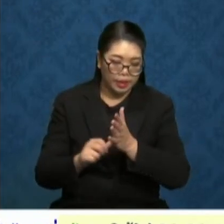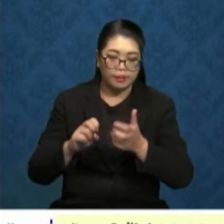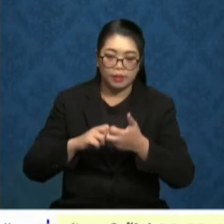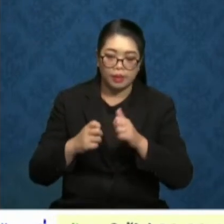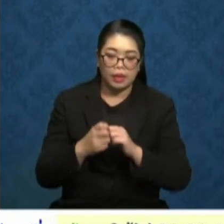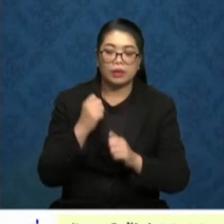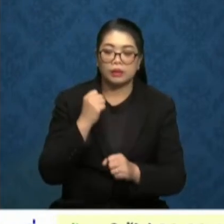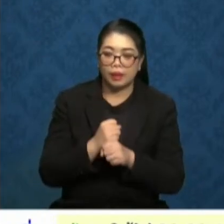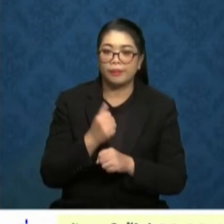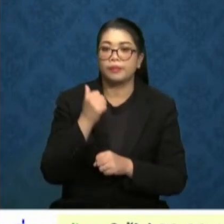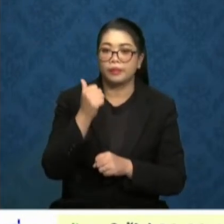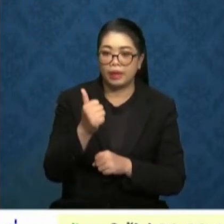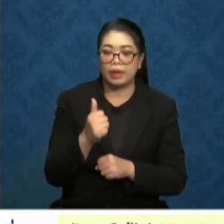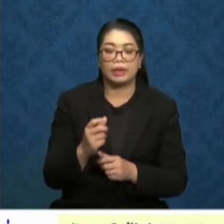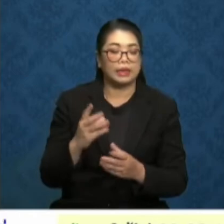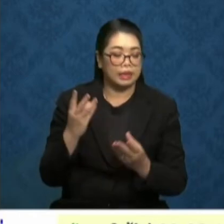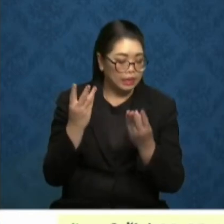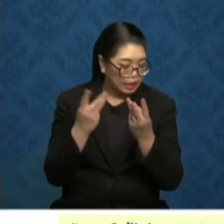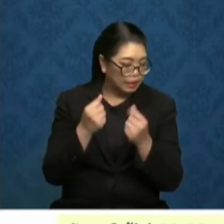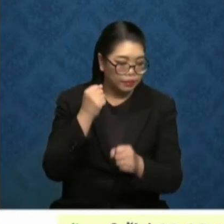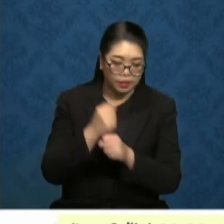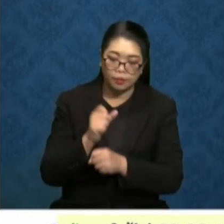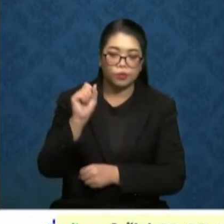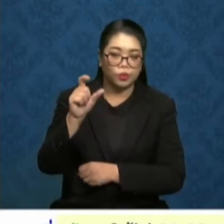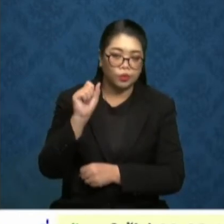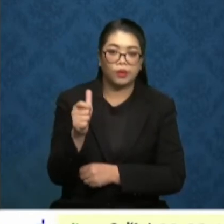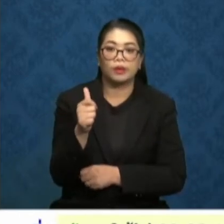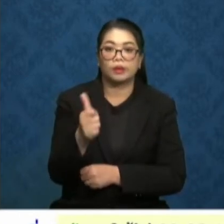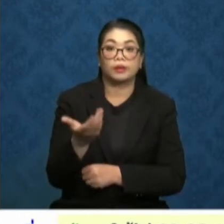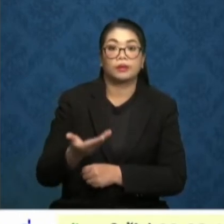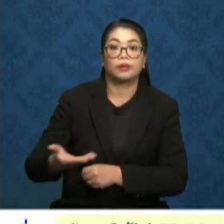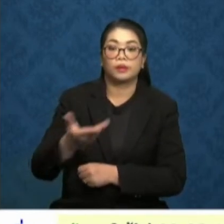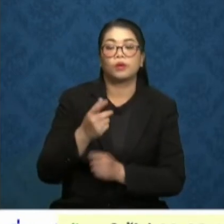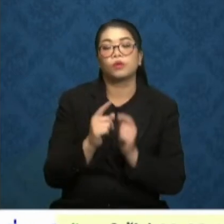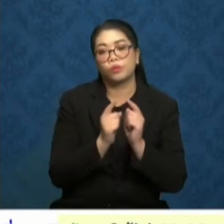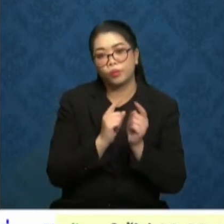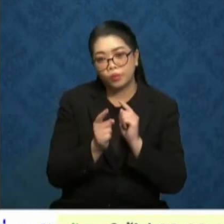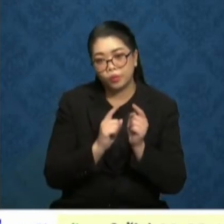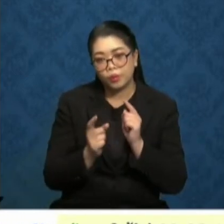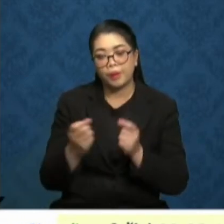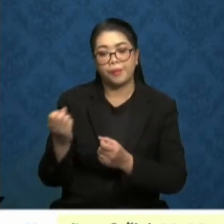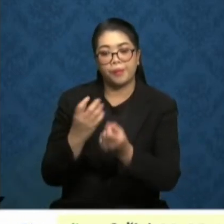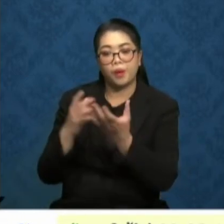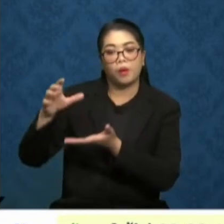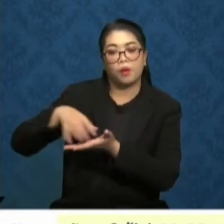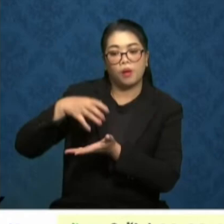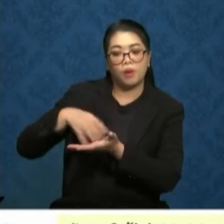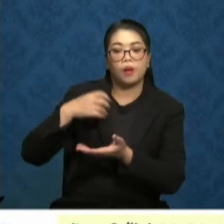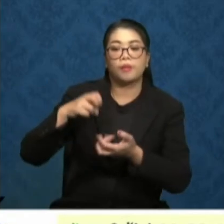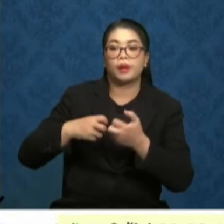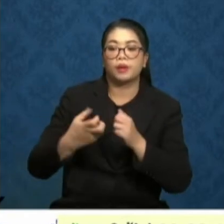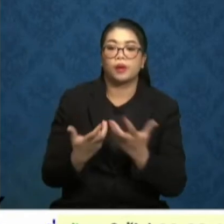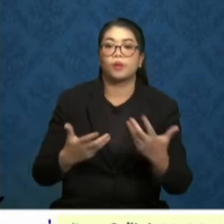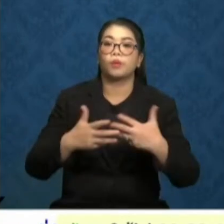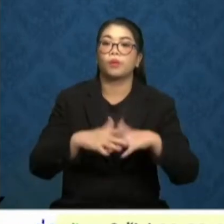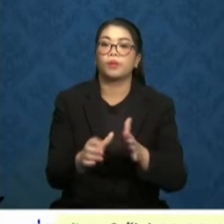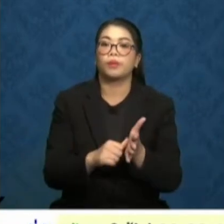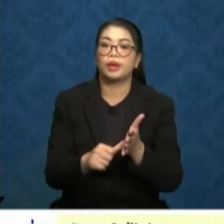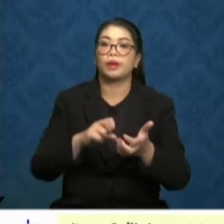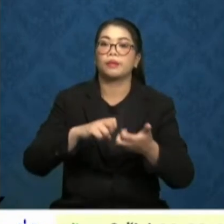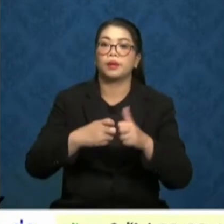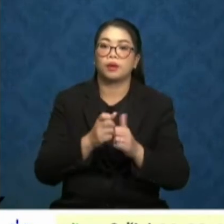ที่เราสามารจะหแขปได้ทันทีท่านสามารทอยมาพดคุย มาบอกเลาปัหา แลเรามารวกแก้ปัหาด้กัน